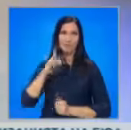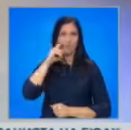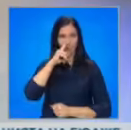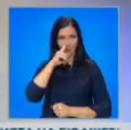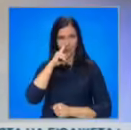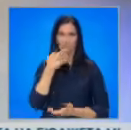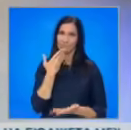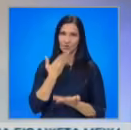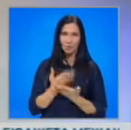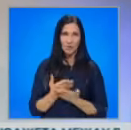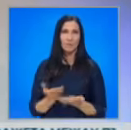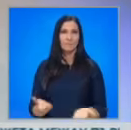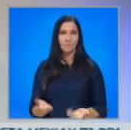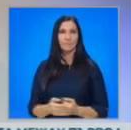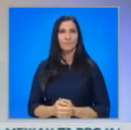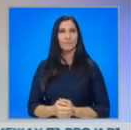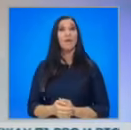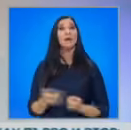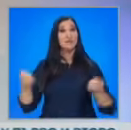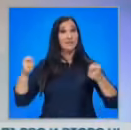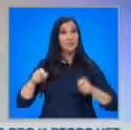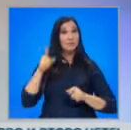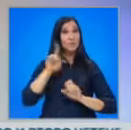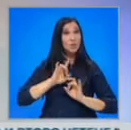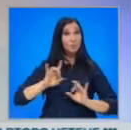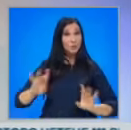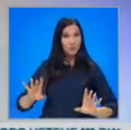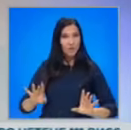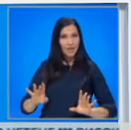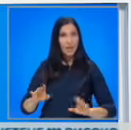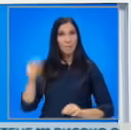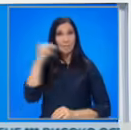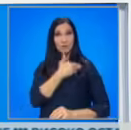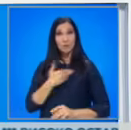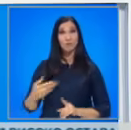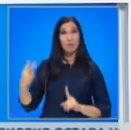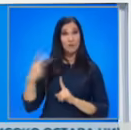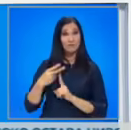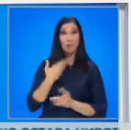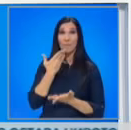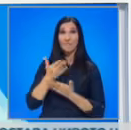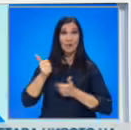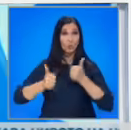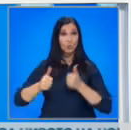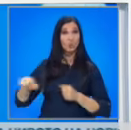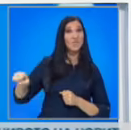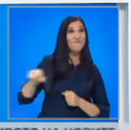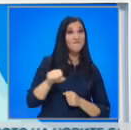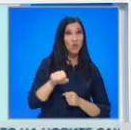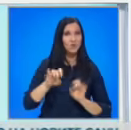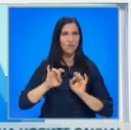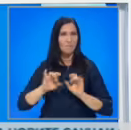минути. Благодаря. Благодарим ти и ние завършваме с едно съобщение. БНТ обявява конкурс за водещ на